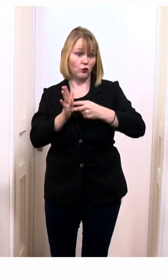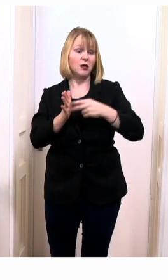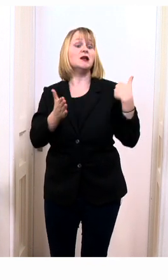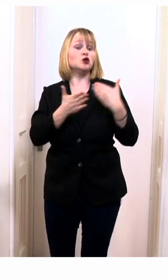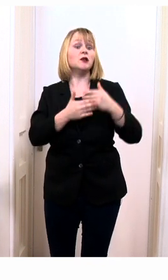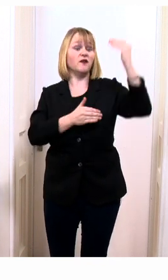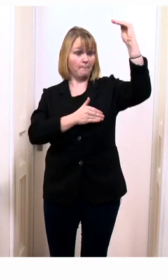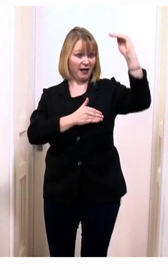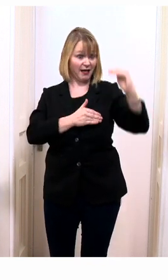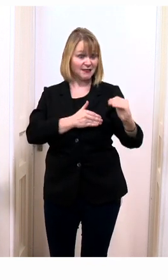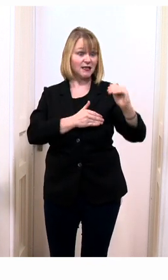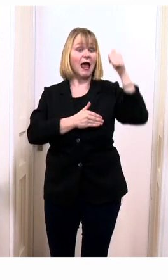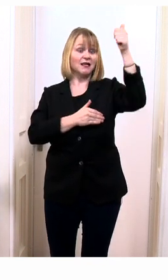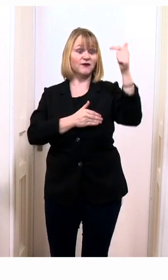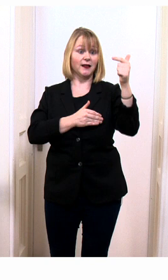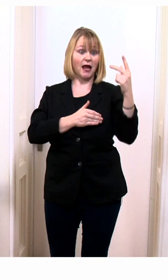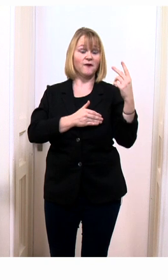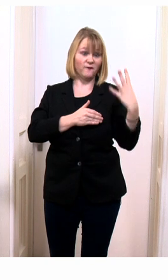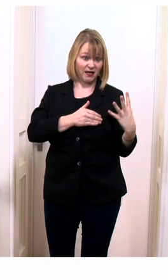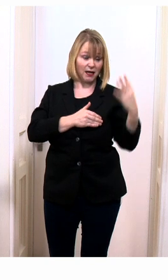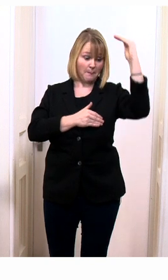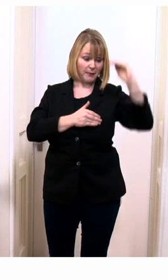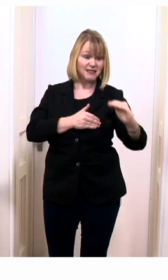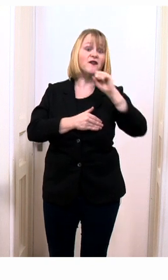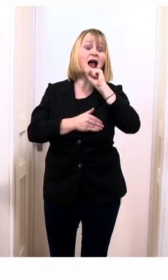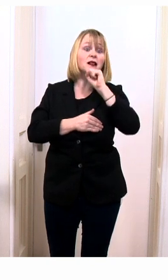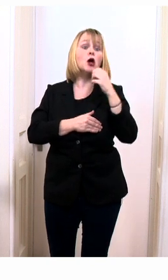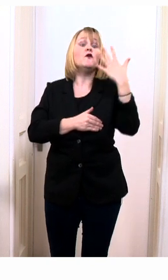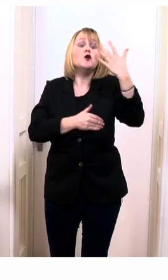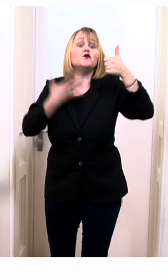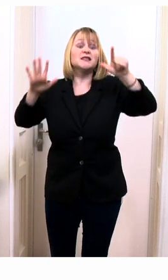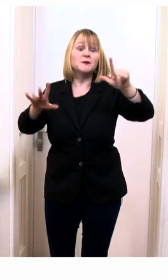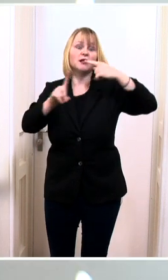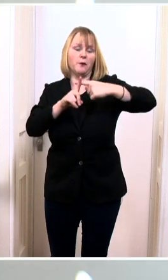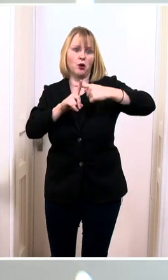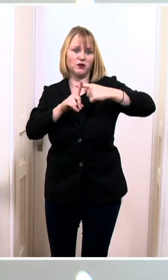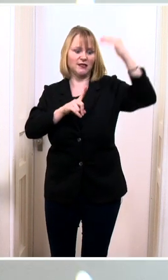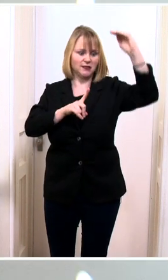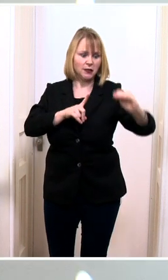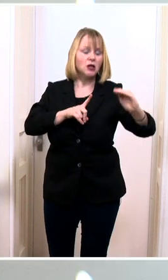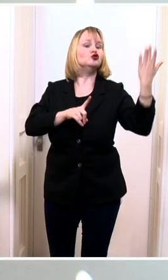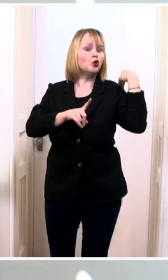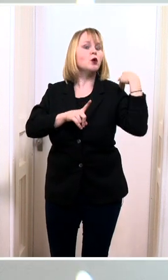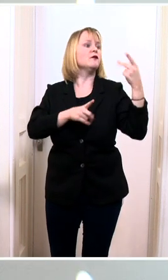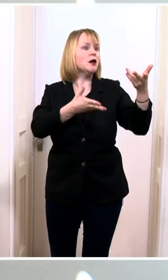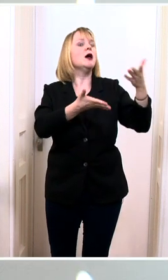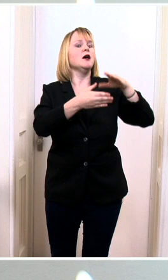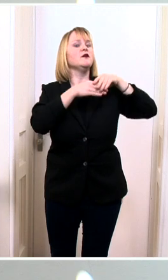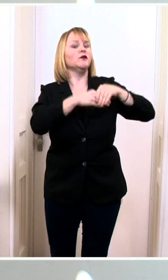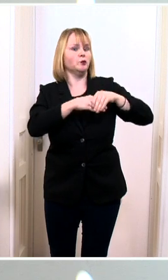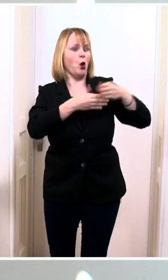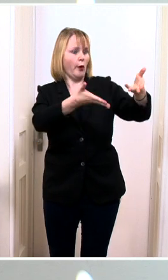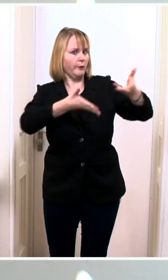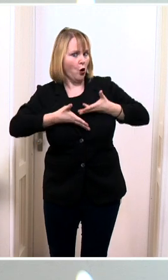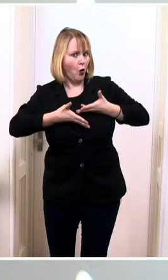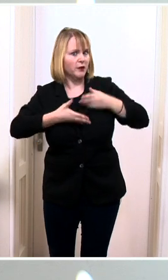Priorität 4, Klasse 75+, kommen können mit den uns zugesagten Liefermengen unter der